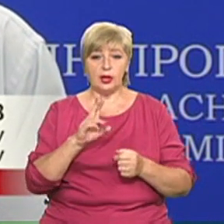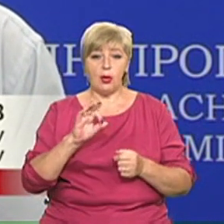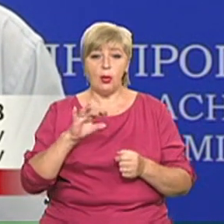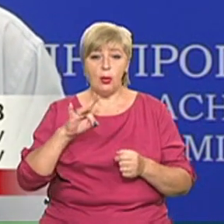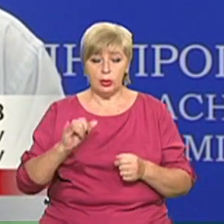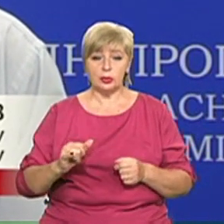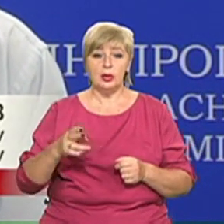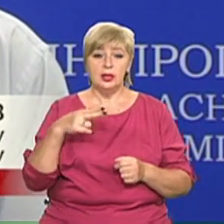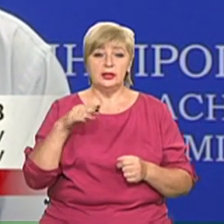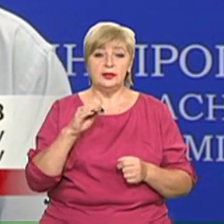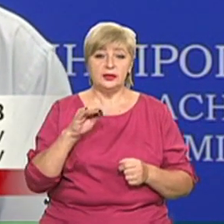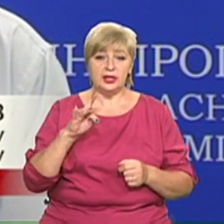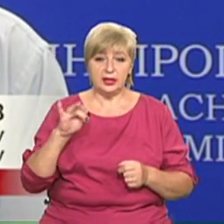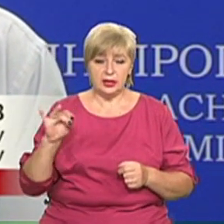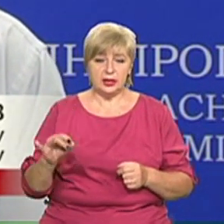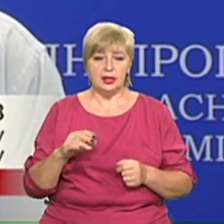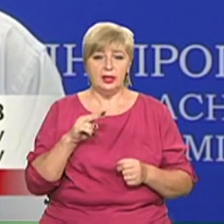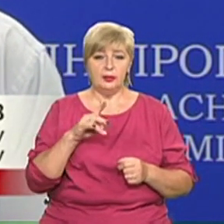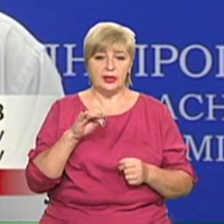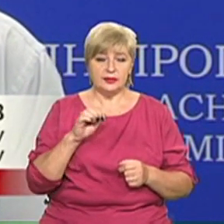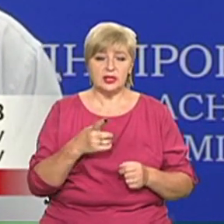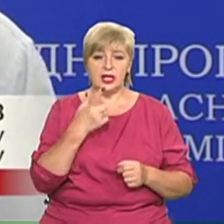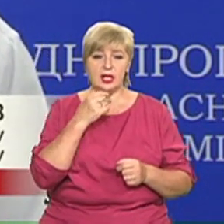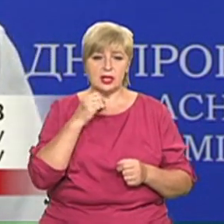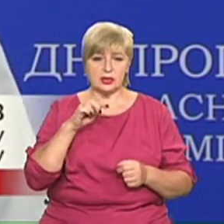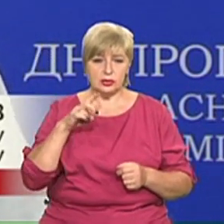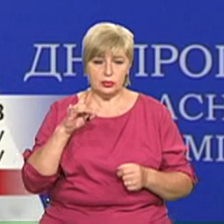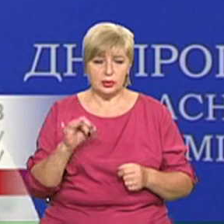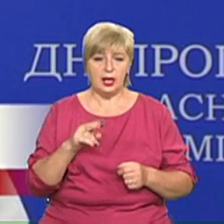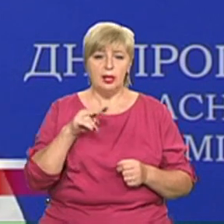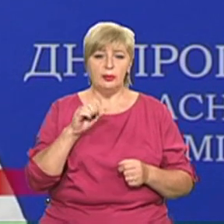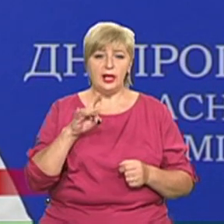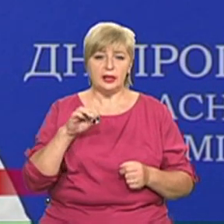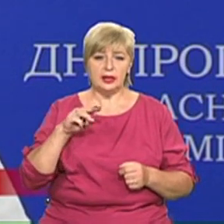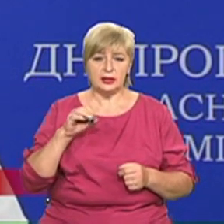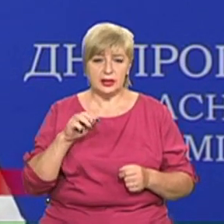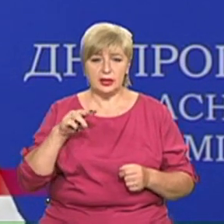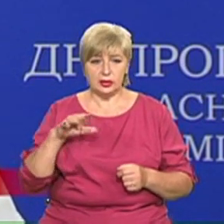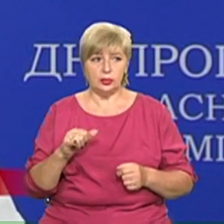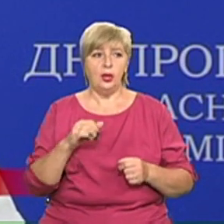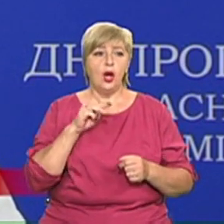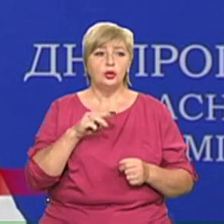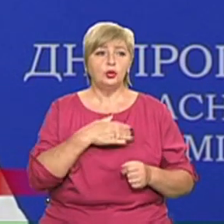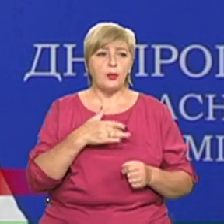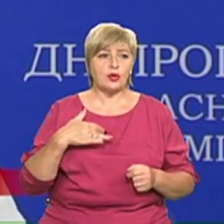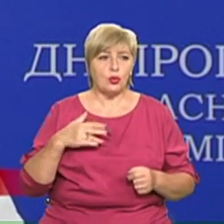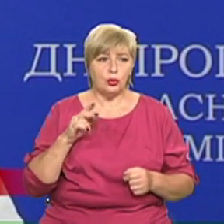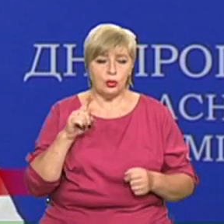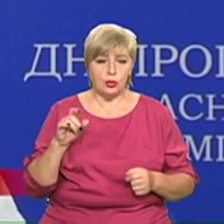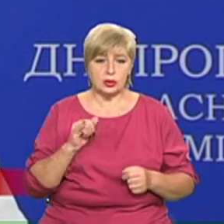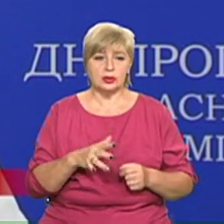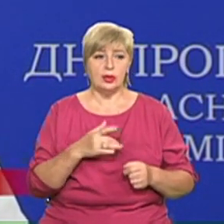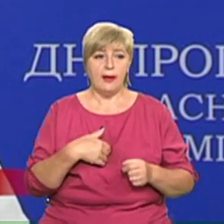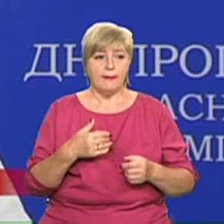дифтерії, правця, краснухи, епідемічного паротиту, туберкульозу віднесені до